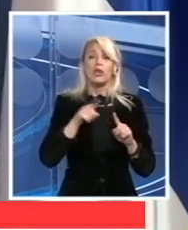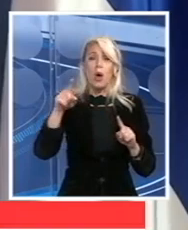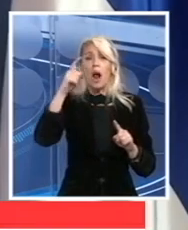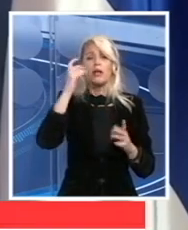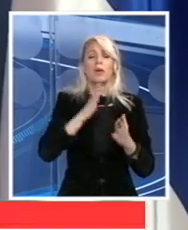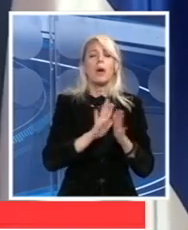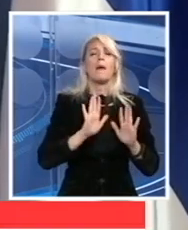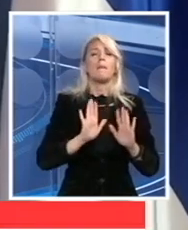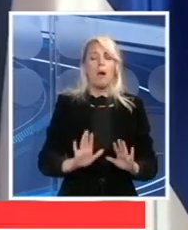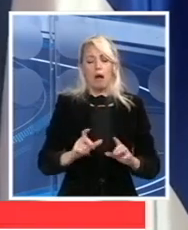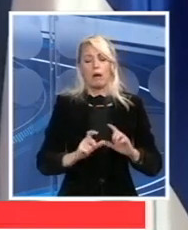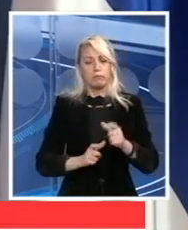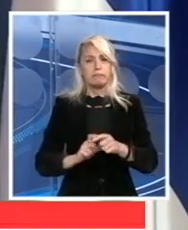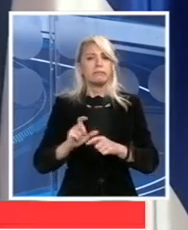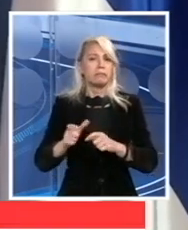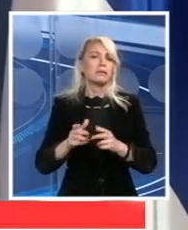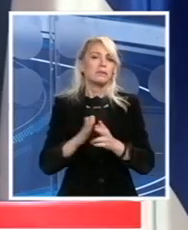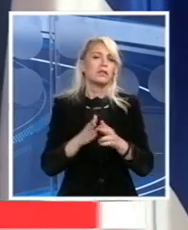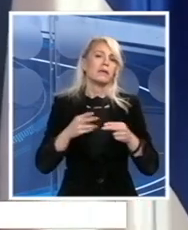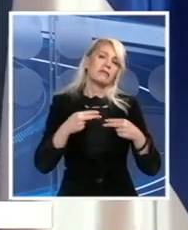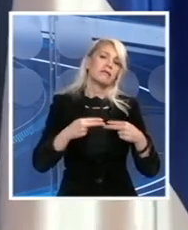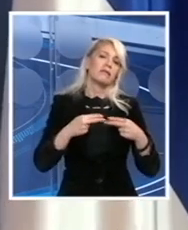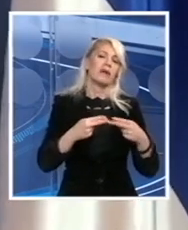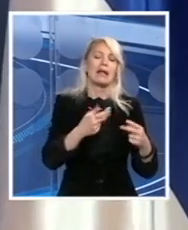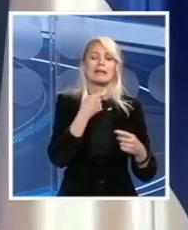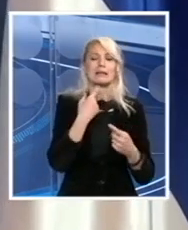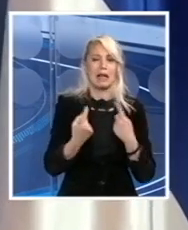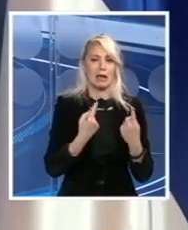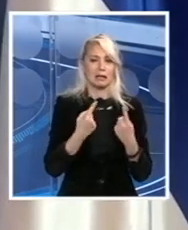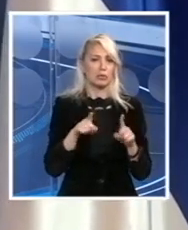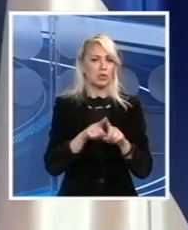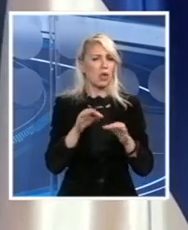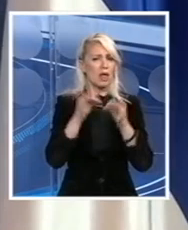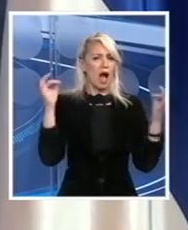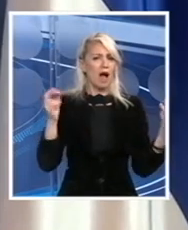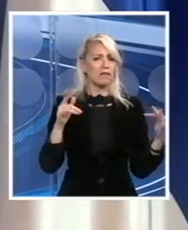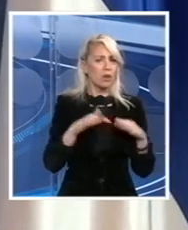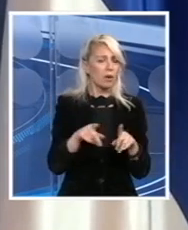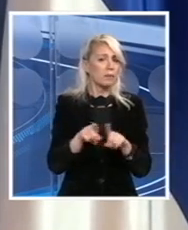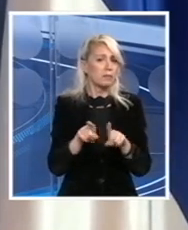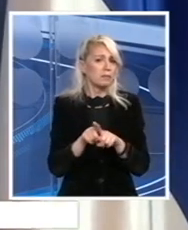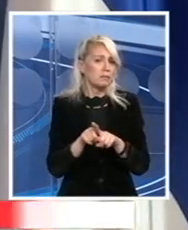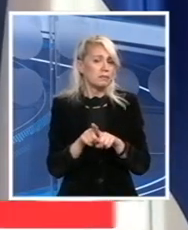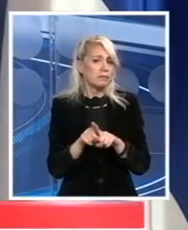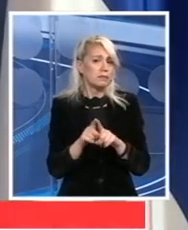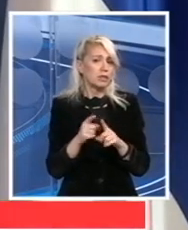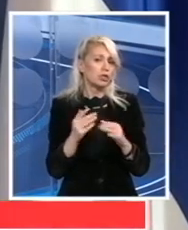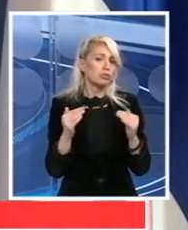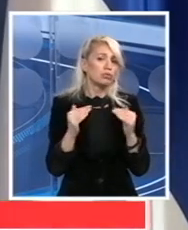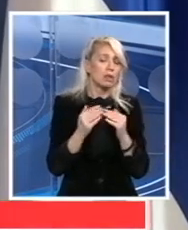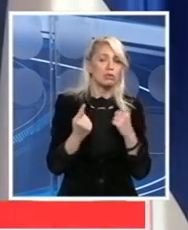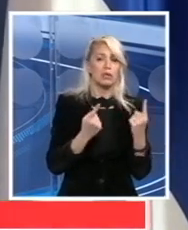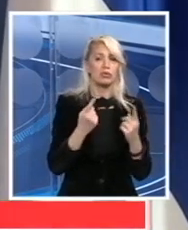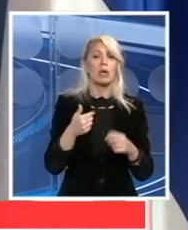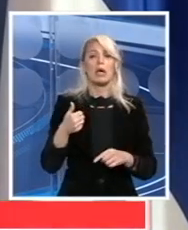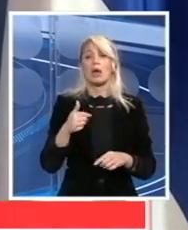Prema tome i zabrane javnog okupljanja biće u skladu sa situacijom. Znači, rizik će postojati i saopštavat ćemo ga.